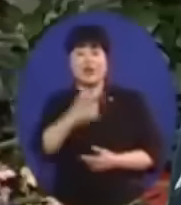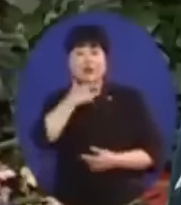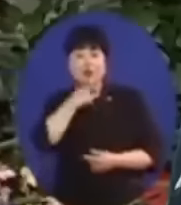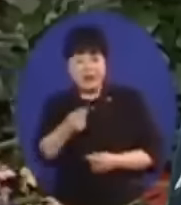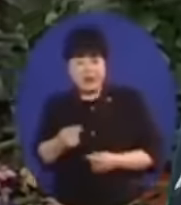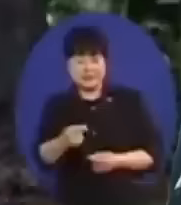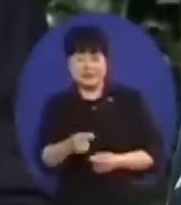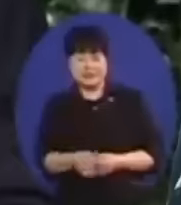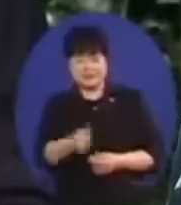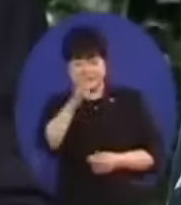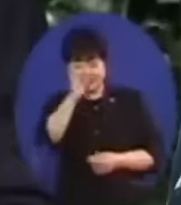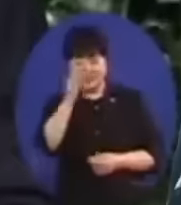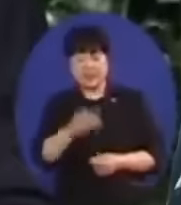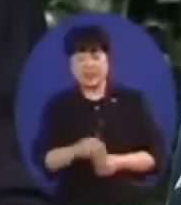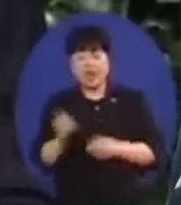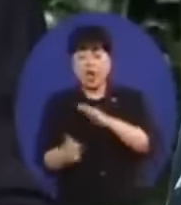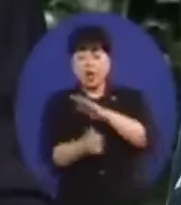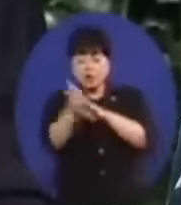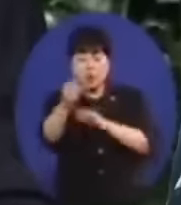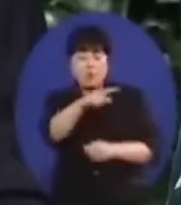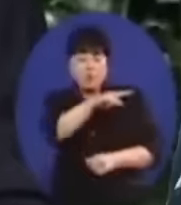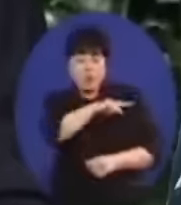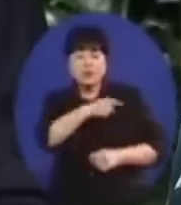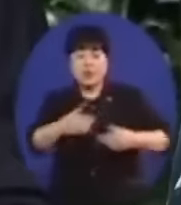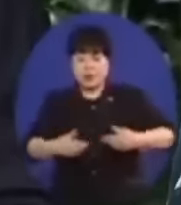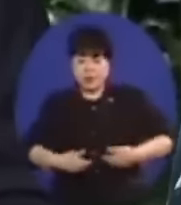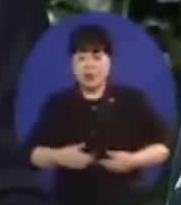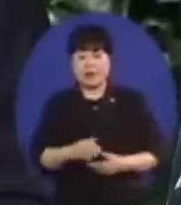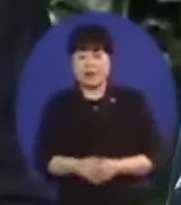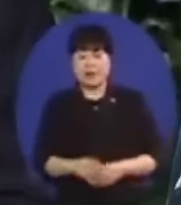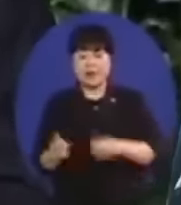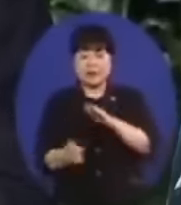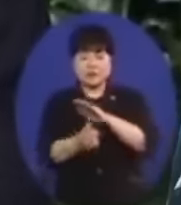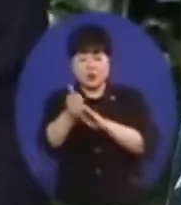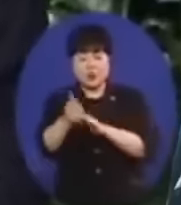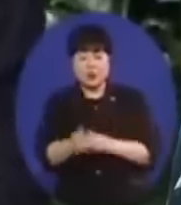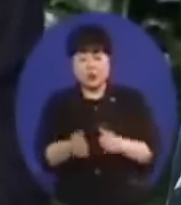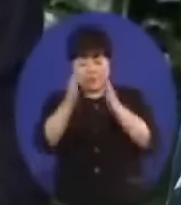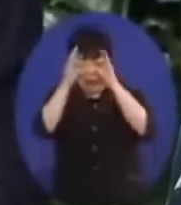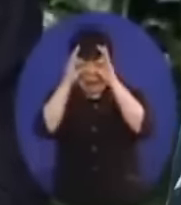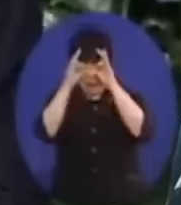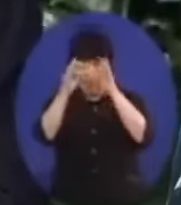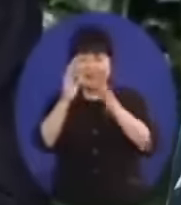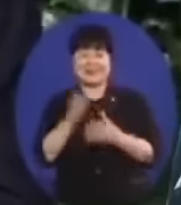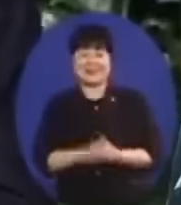원하는 있어야 돼요. 원 소원이 먼저 있어야 돼요. 소원하고 바라봐야 돼요.